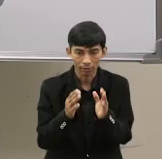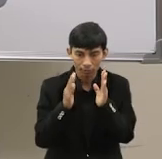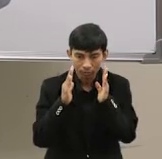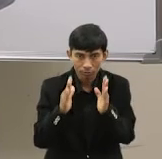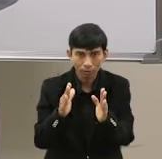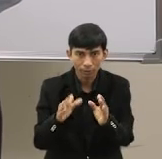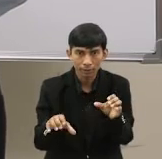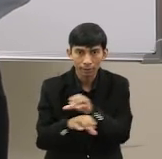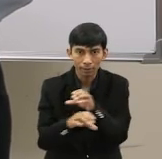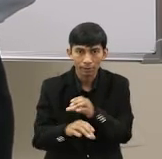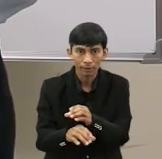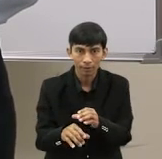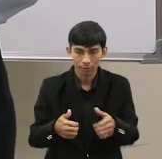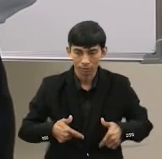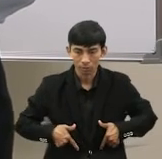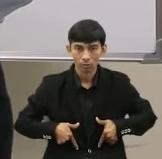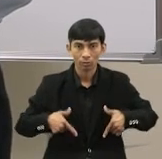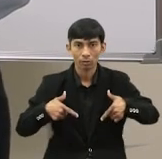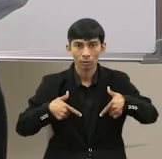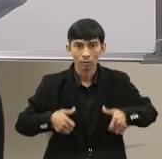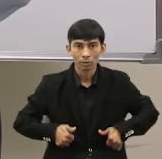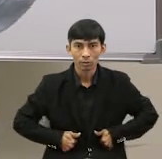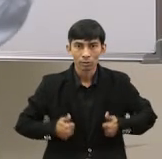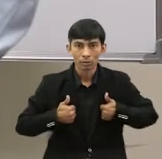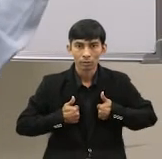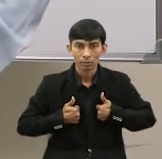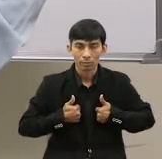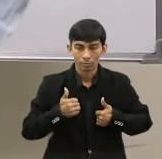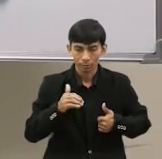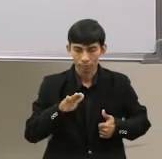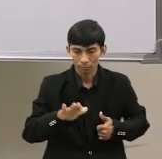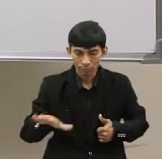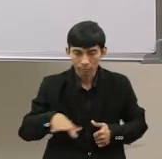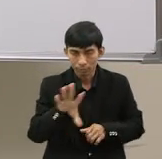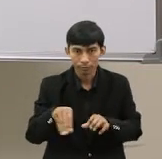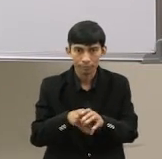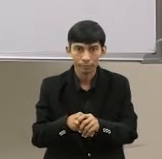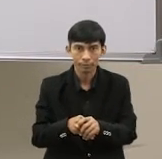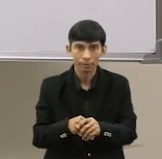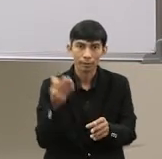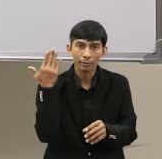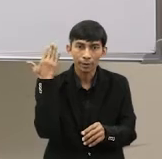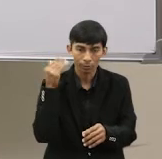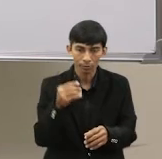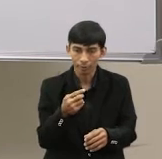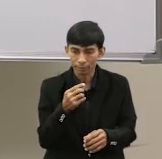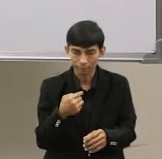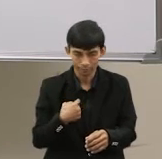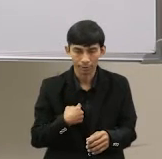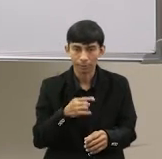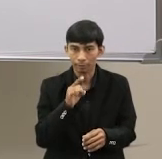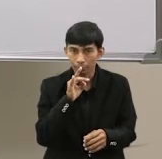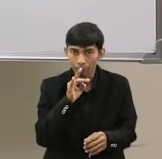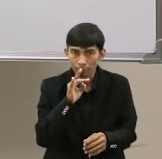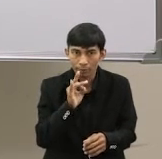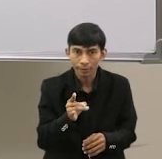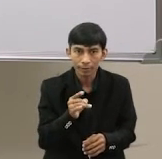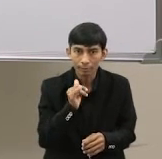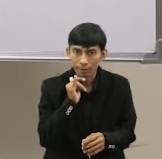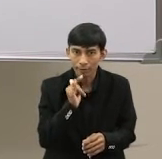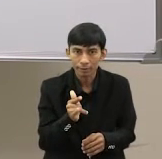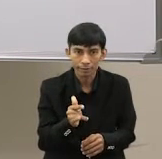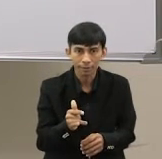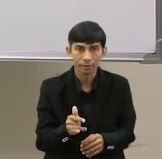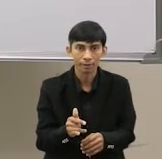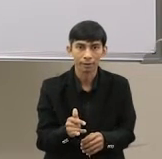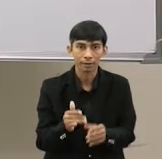phiệp ru nơi rồi bỏ con chà ca bị mê đến muốn là khu bàn phải chạy con hơi đài ná thơ mấy ở sọp chung môi nâng